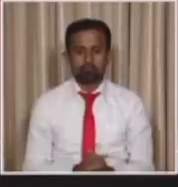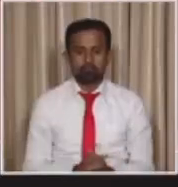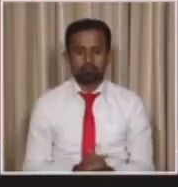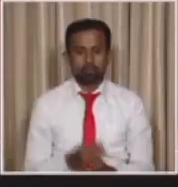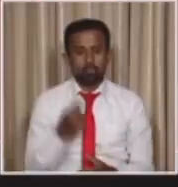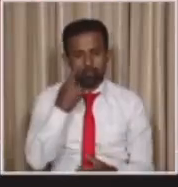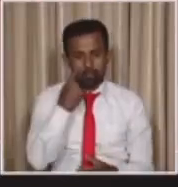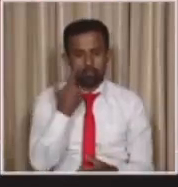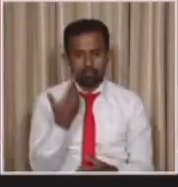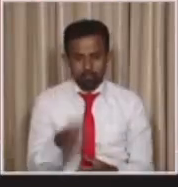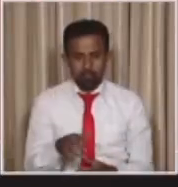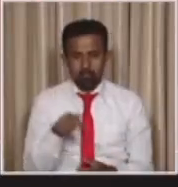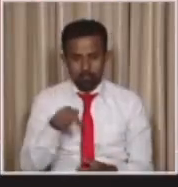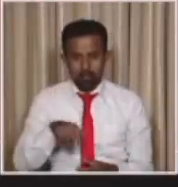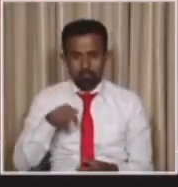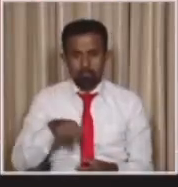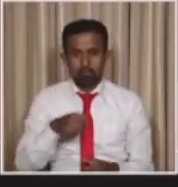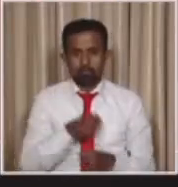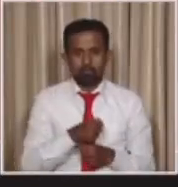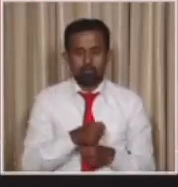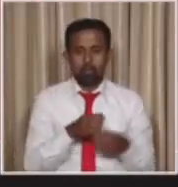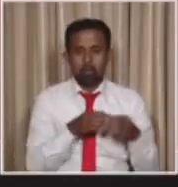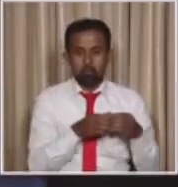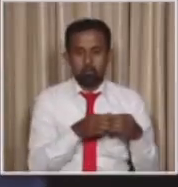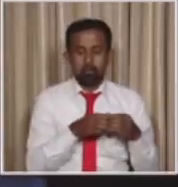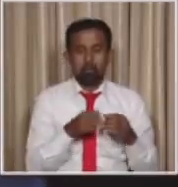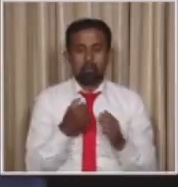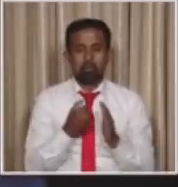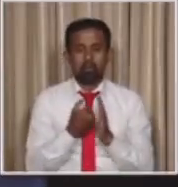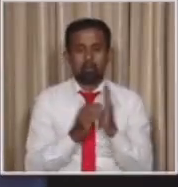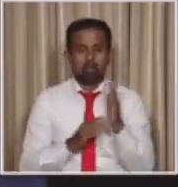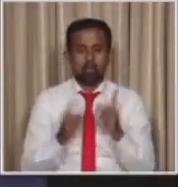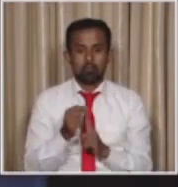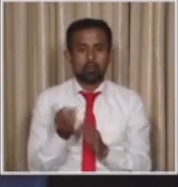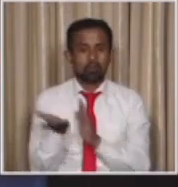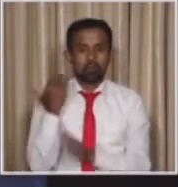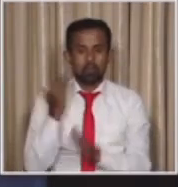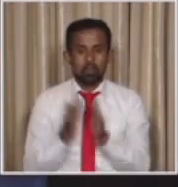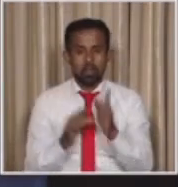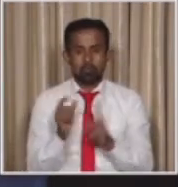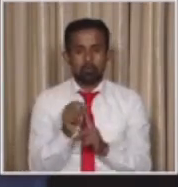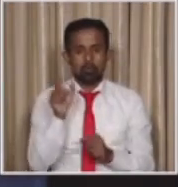අපි දැක්කාද ආණ්ඩු පක්ෂයේ ගරු ඇමතුමන්ලා හිටපු ඇමතුමන්ලා